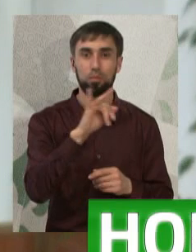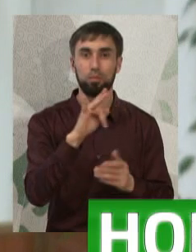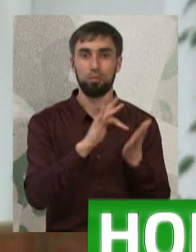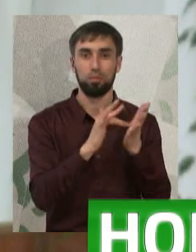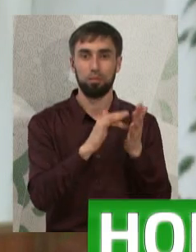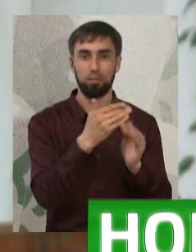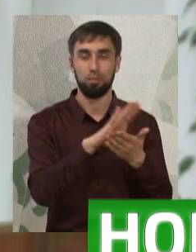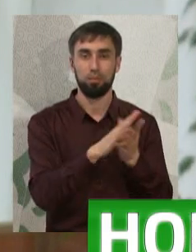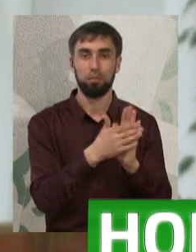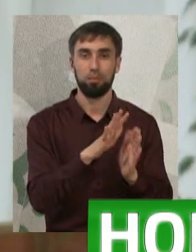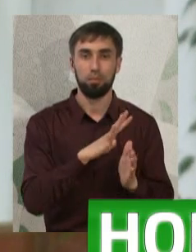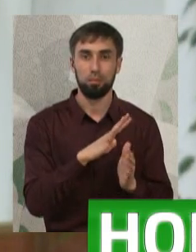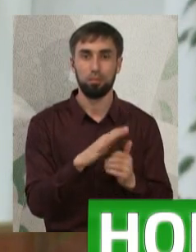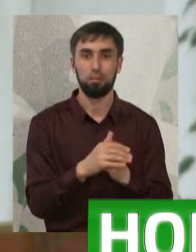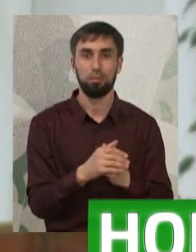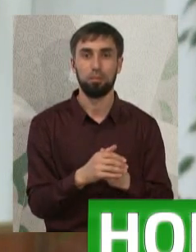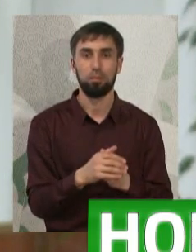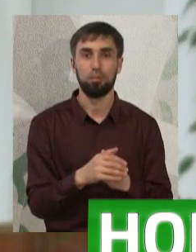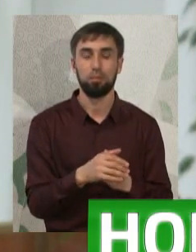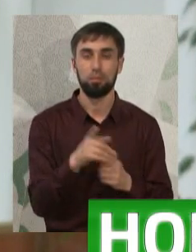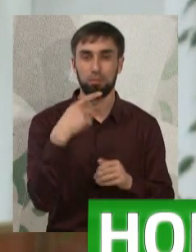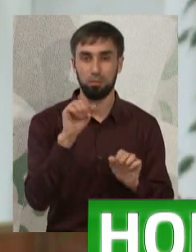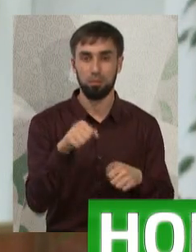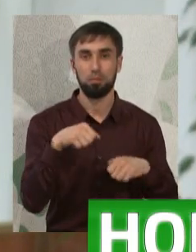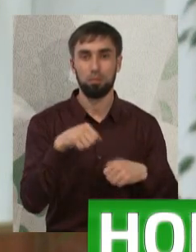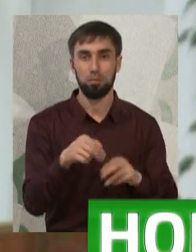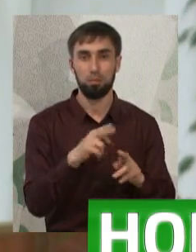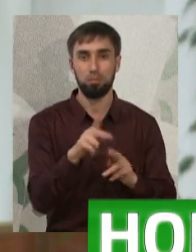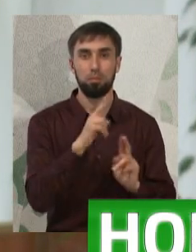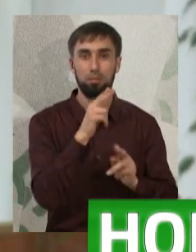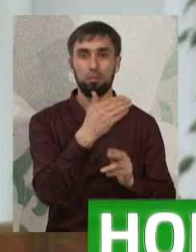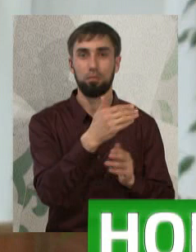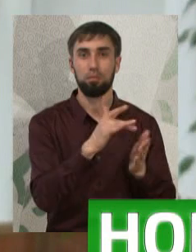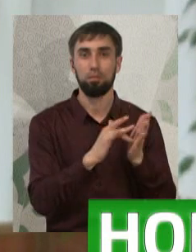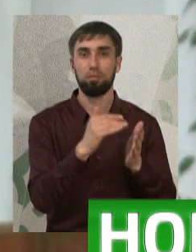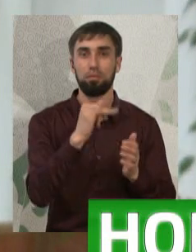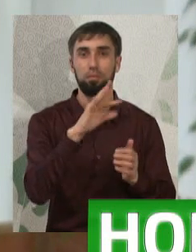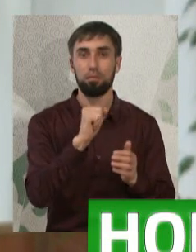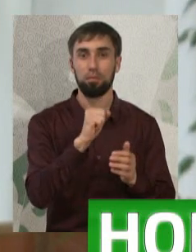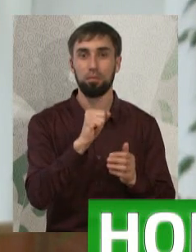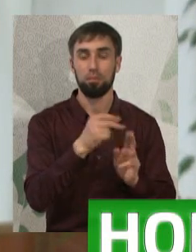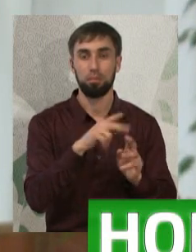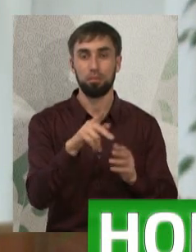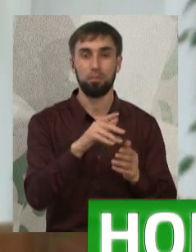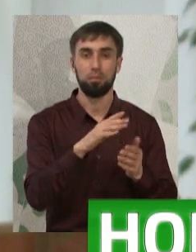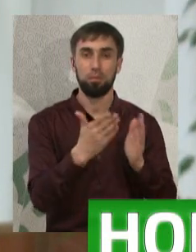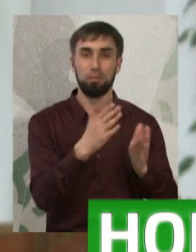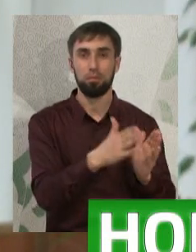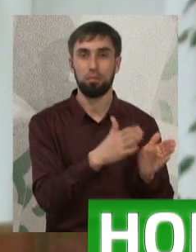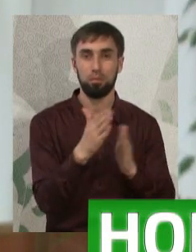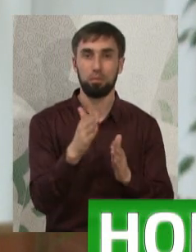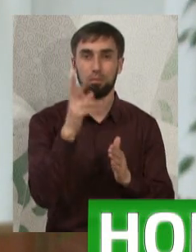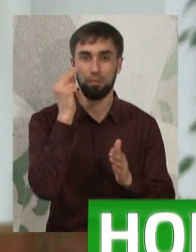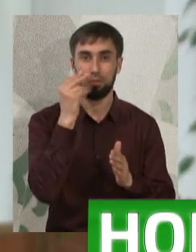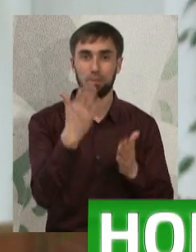неблагоприятной эпидемиологической обстановкой, то, конечно же, они вправе обратиться к своему туроператору, который либо поменяет сроки, либо